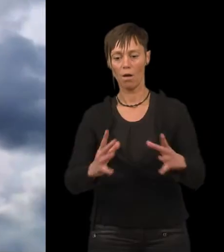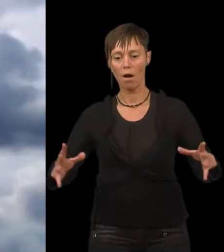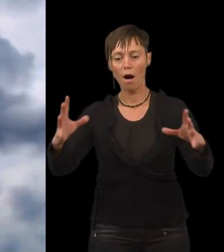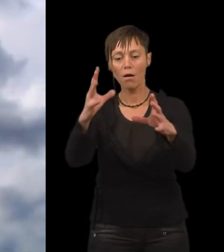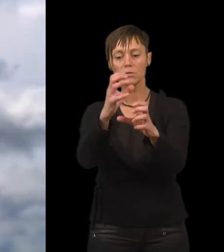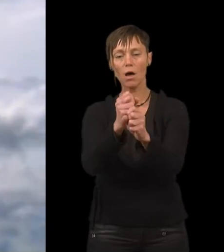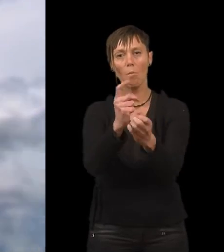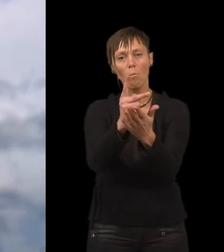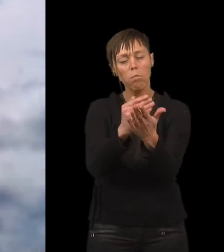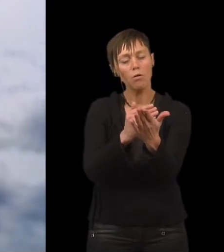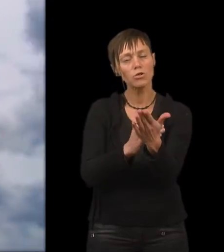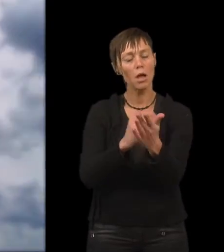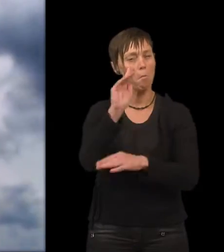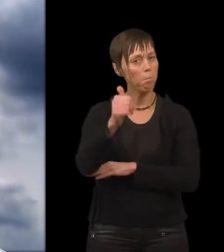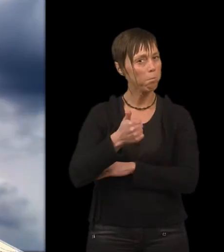un projet génial.